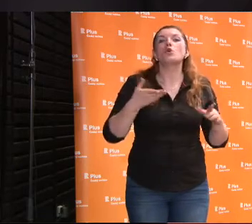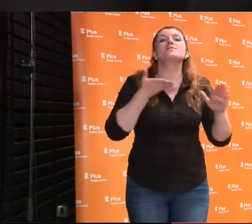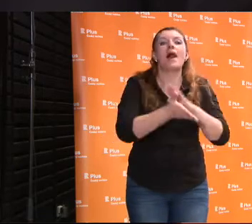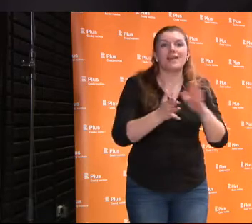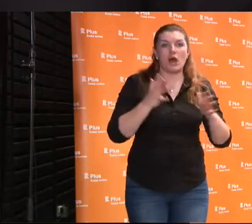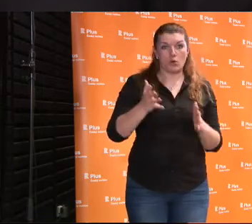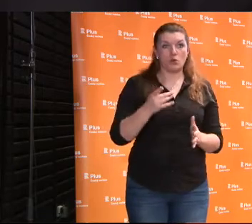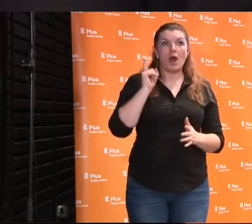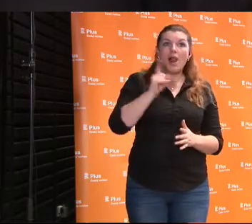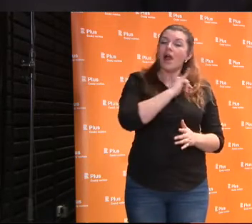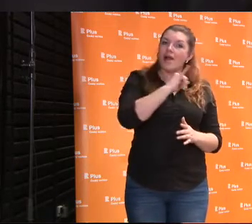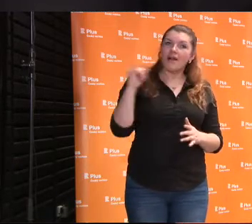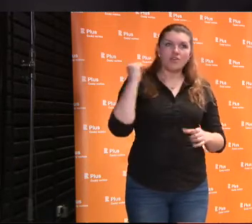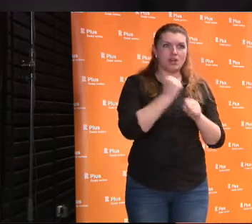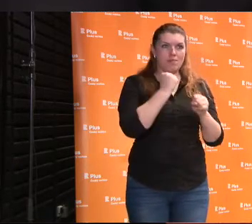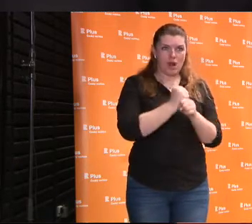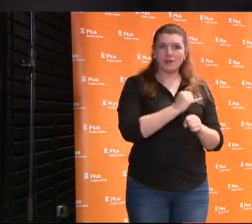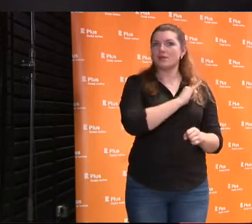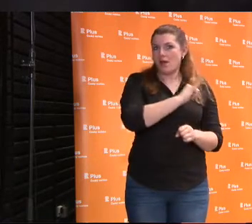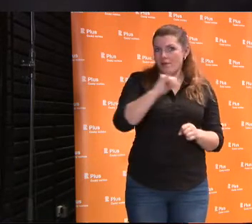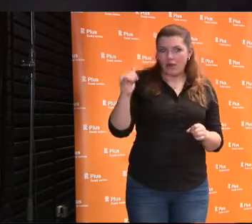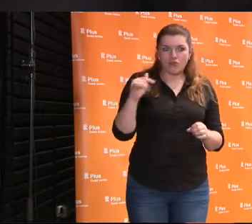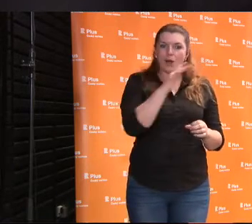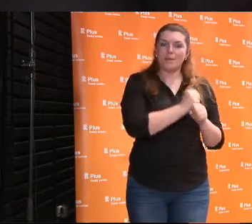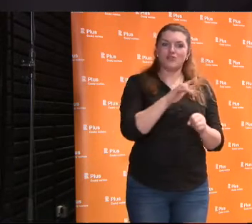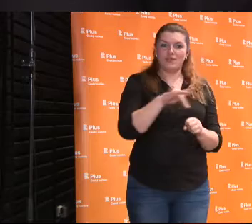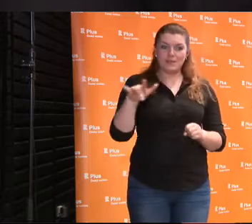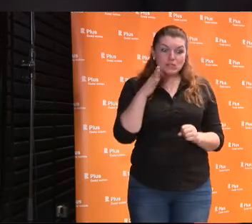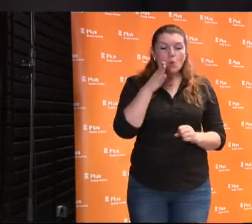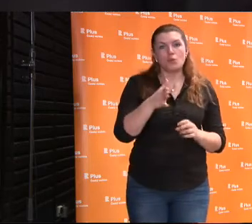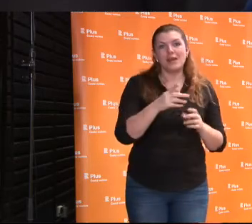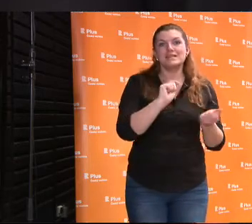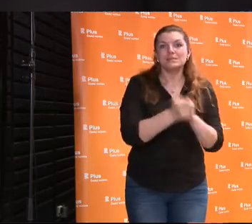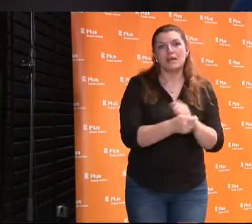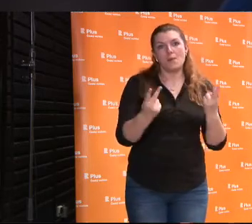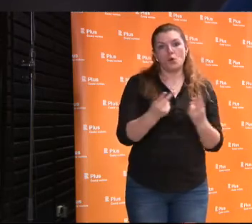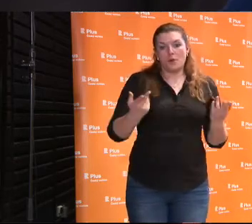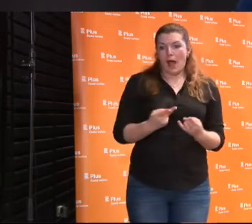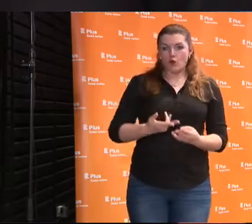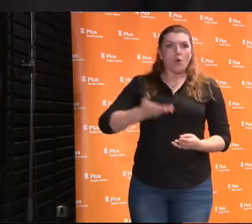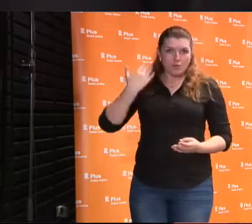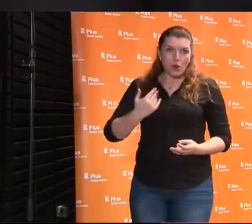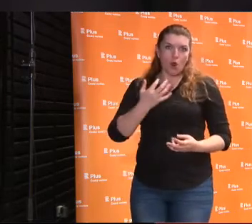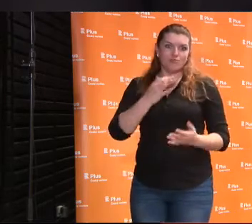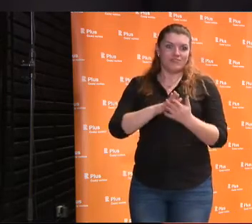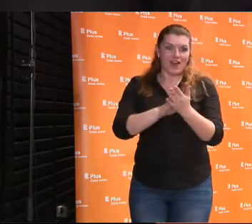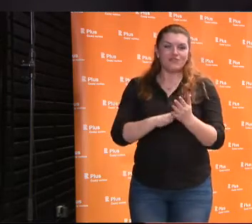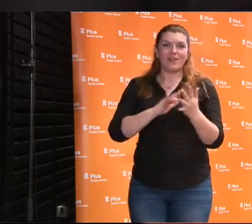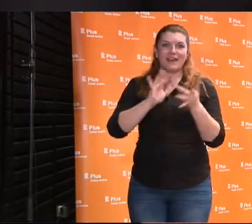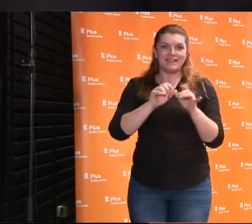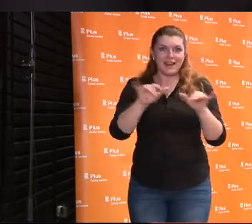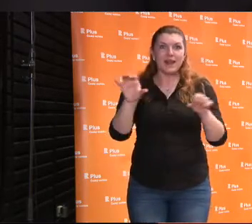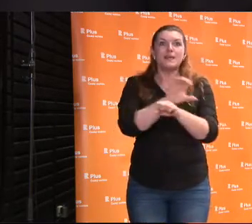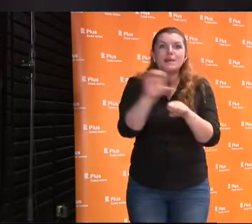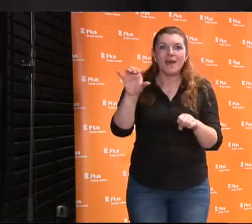každé zaměstnání se vlastně změní podobně, jako se změnilo využitím prostě internetu, e-mailu a